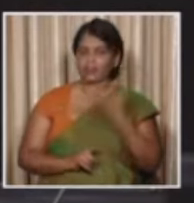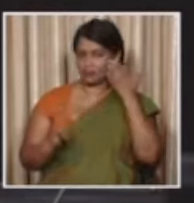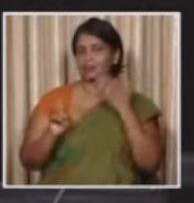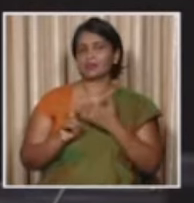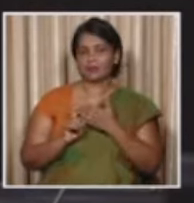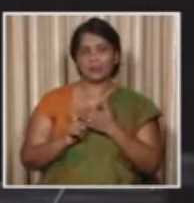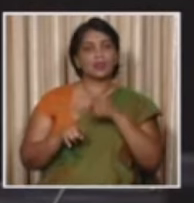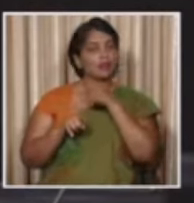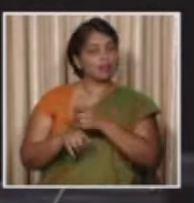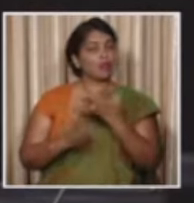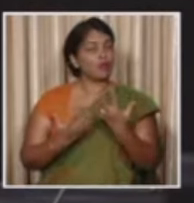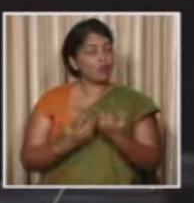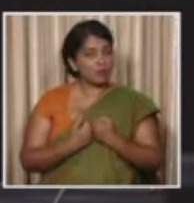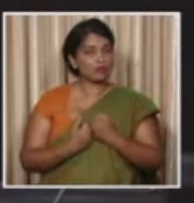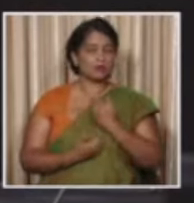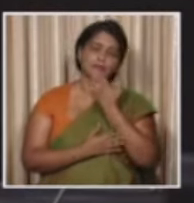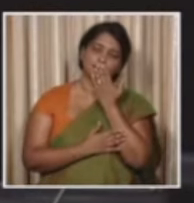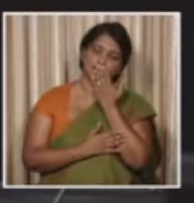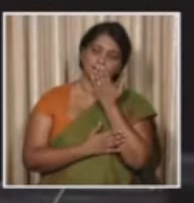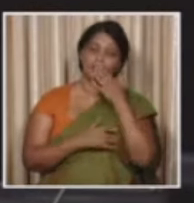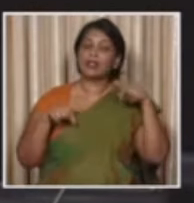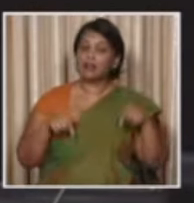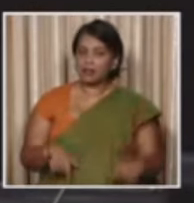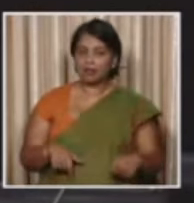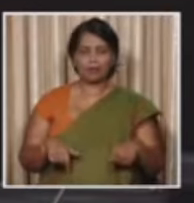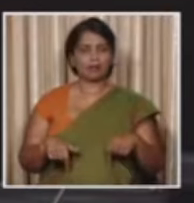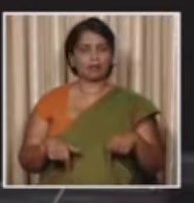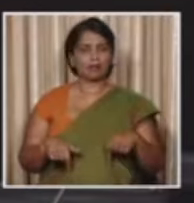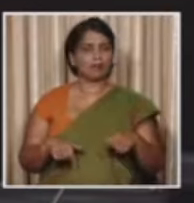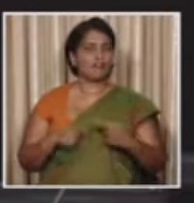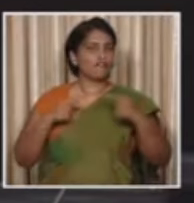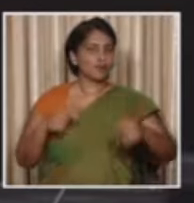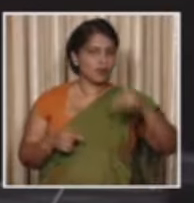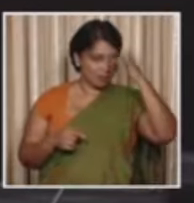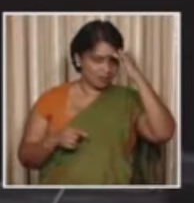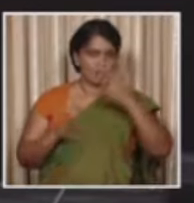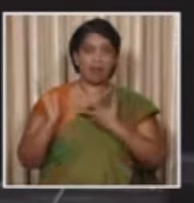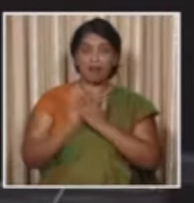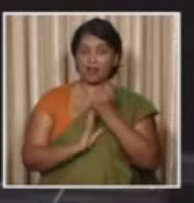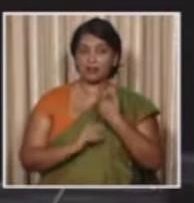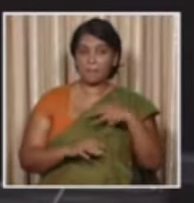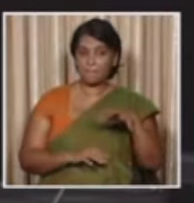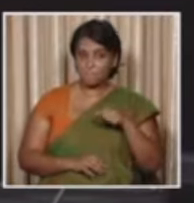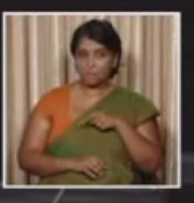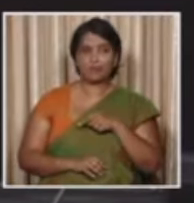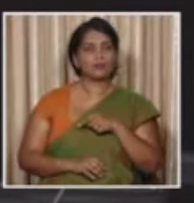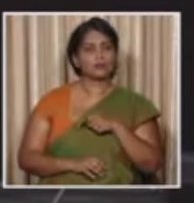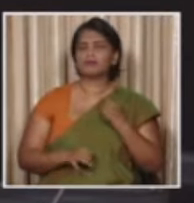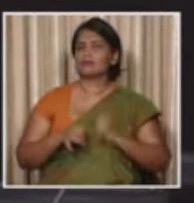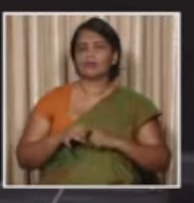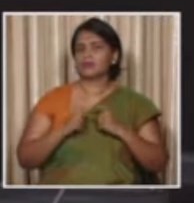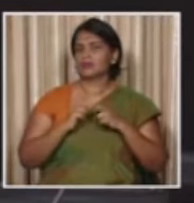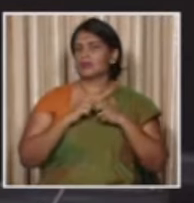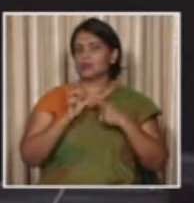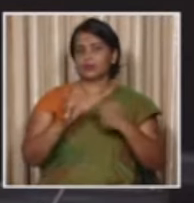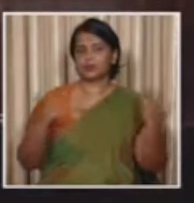කාරණයක්. ඉතින් එතන අවශ්‍ය තැනදී නිහඬව ඉඳලා මෙතනට ඇවිල්ලා විපක්ෂ නායක වරප්‍රසාද පාවිච්චි කරලා කතා කරනවා නම් ප්‍රශ්න වලට විසඳුම්